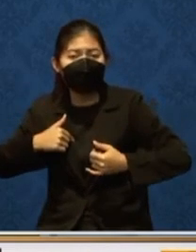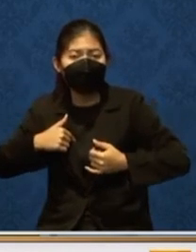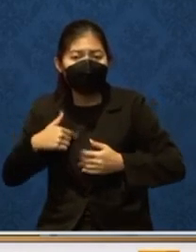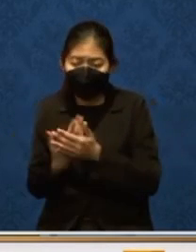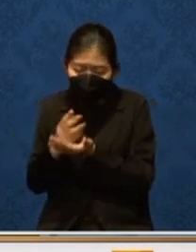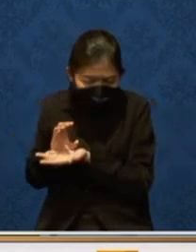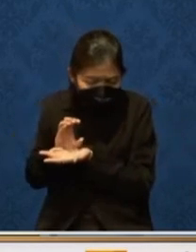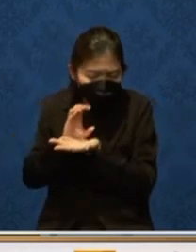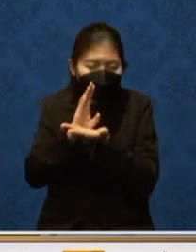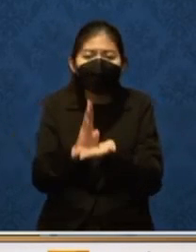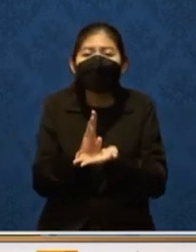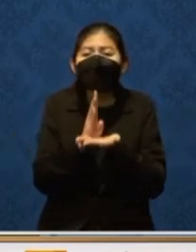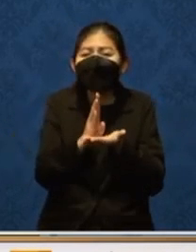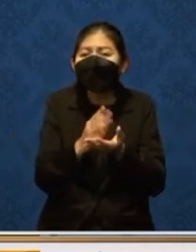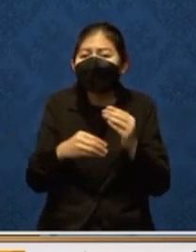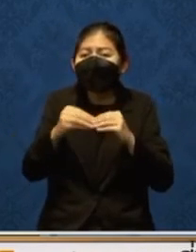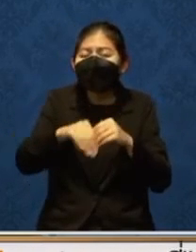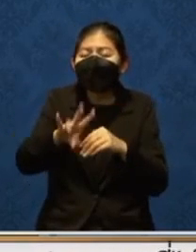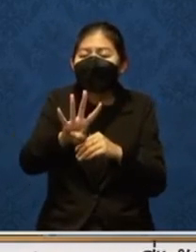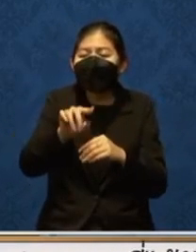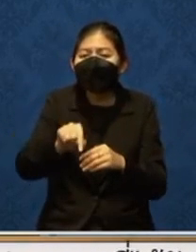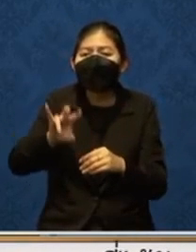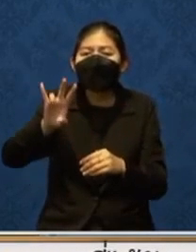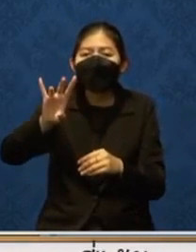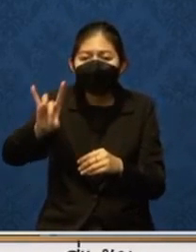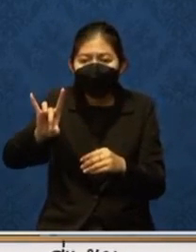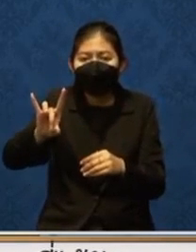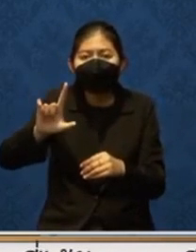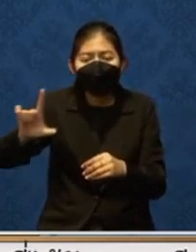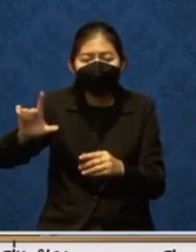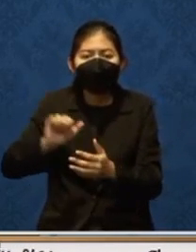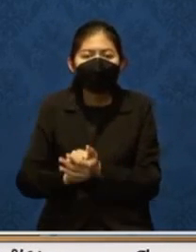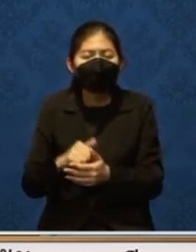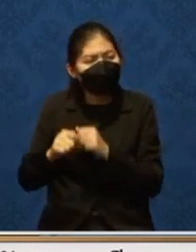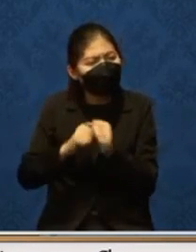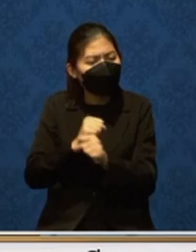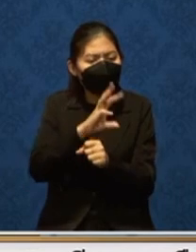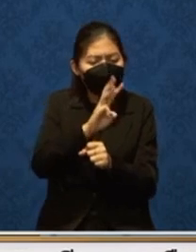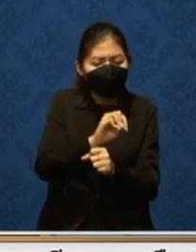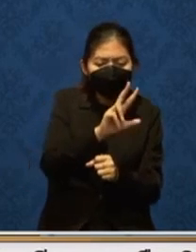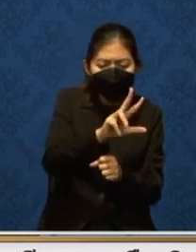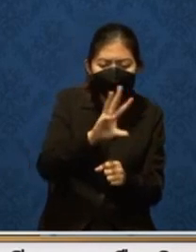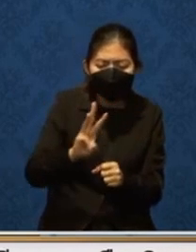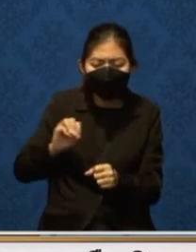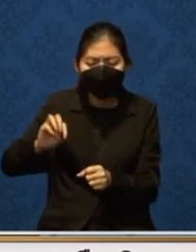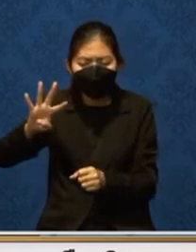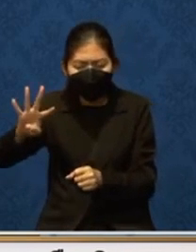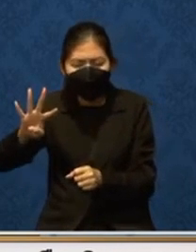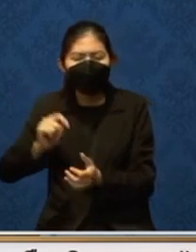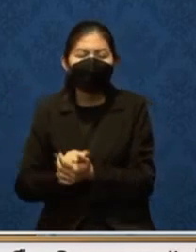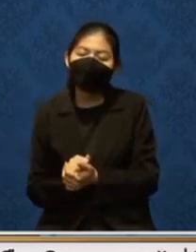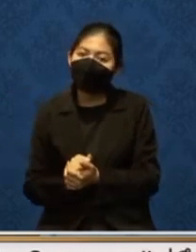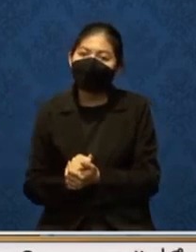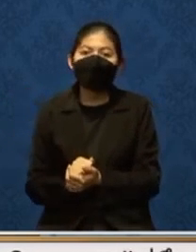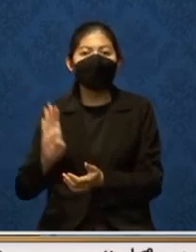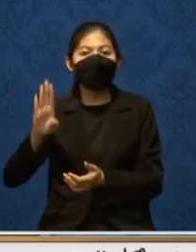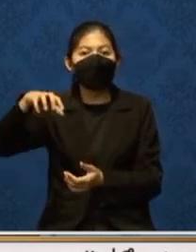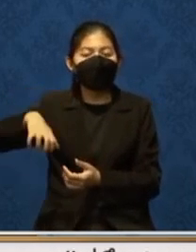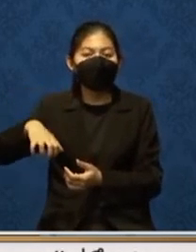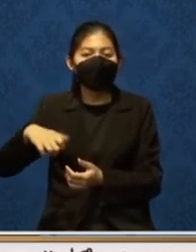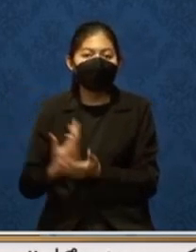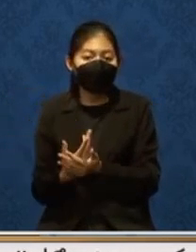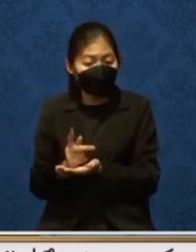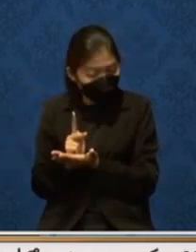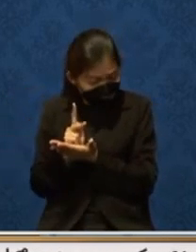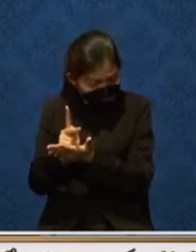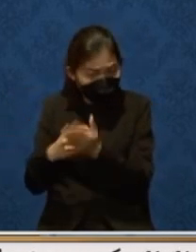บุริจะให้พาคุมใจได้เพิ่มอีก 4.8 ล้านแล้ปี 63-6-4 จัดให้เจ็ ให้บริษาษีราชักู่เพิ่มอ